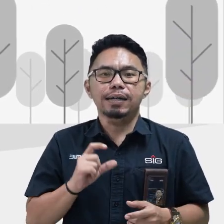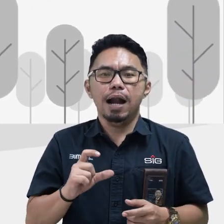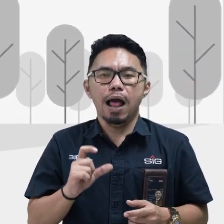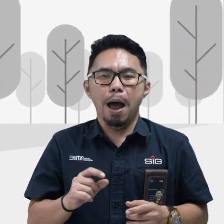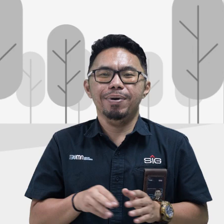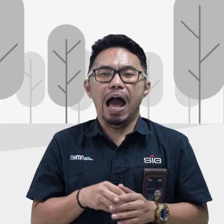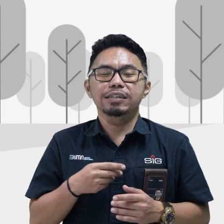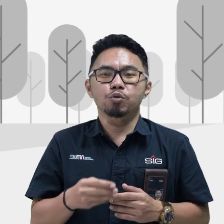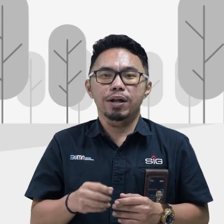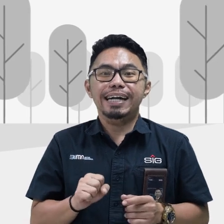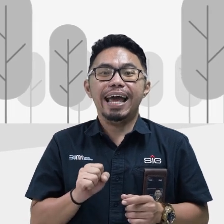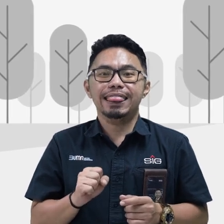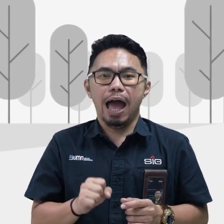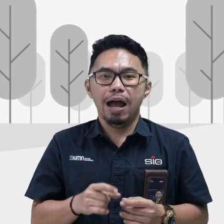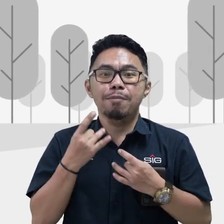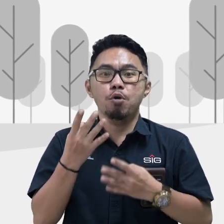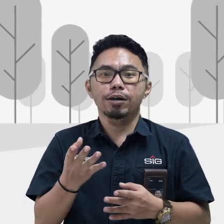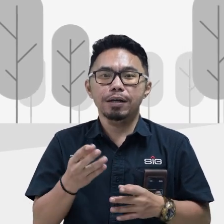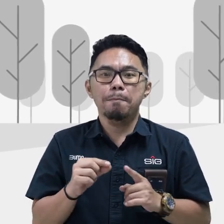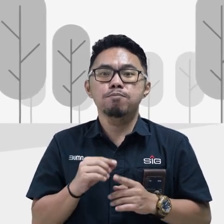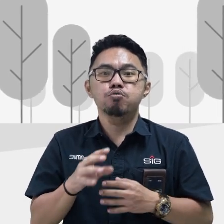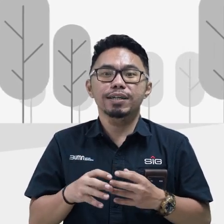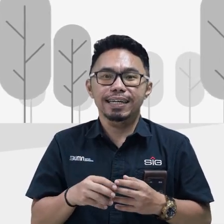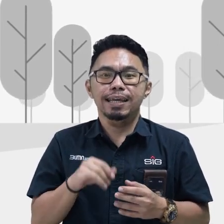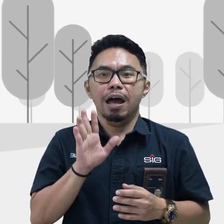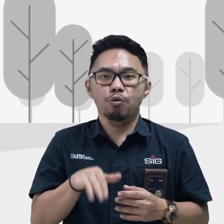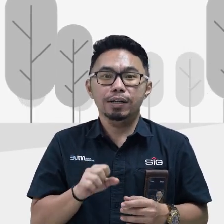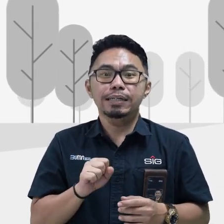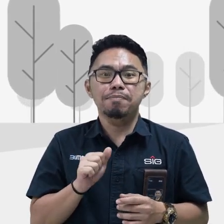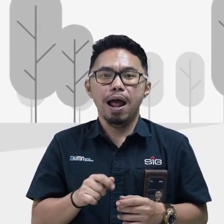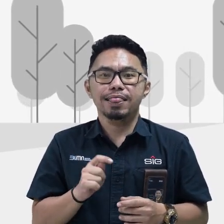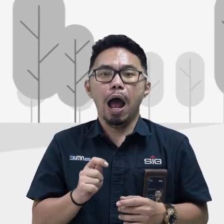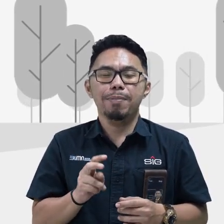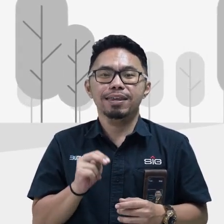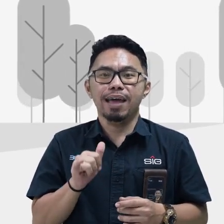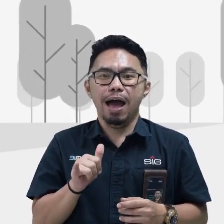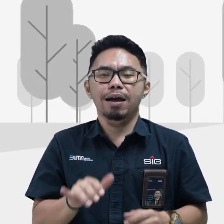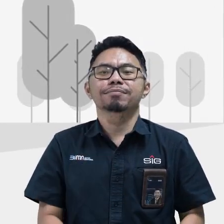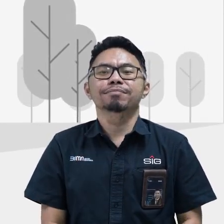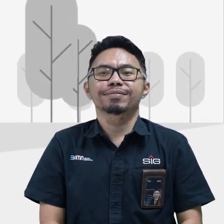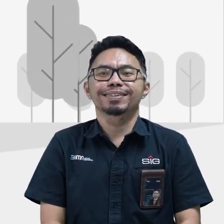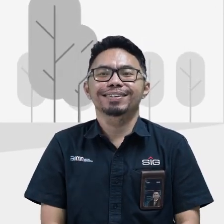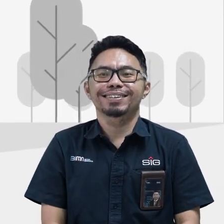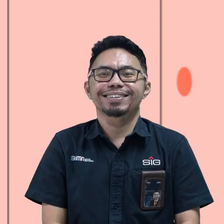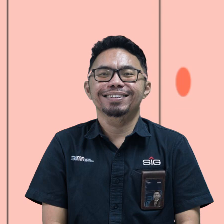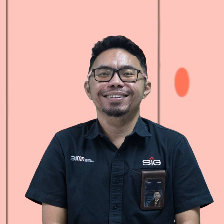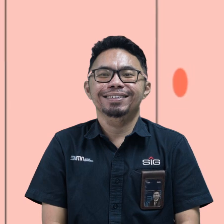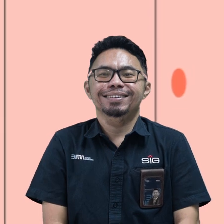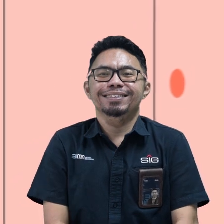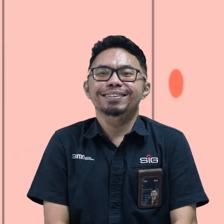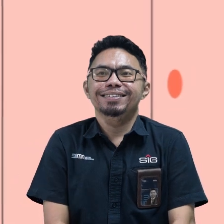Lalu, gimana sih cara pengajuan sengketa informasi publik? Yuk simak tahapannya.